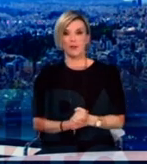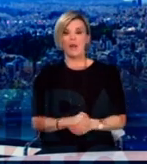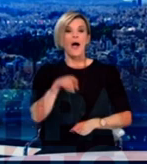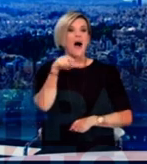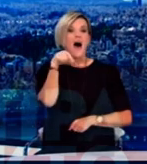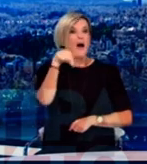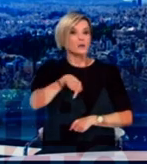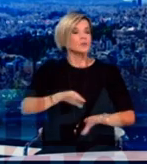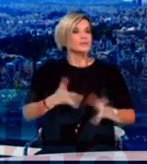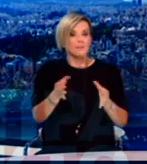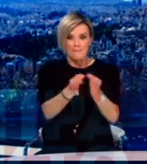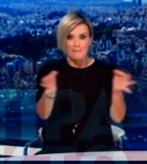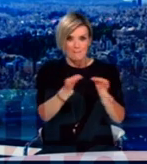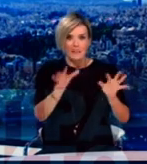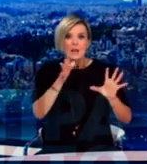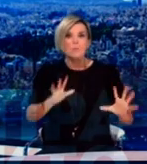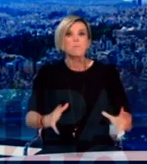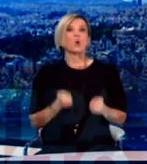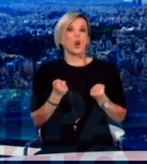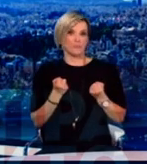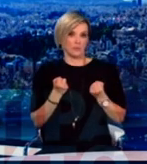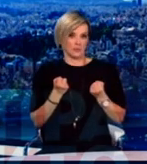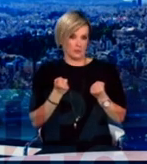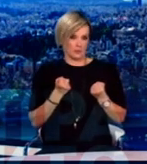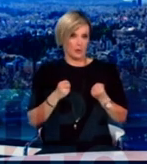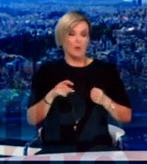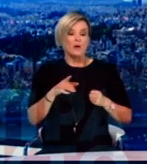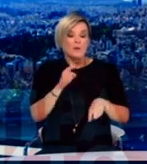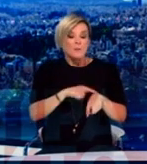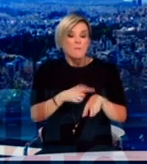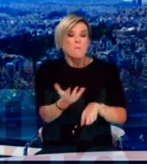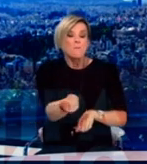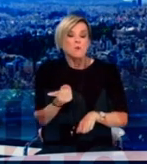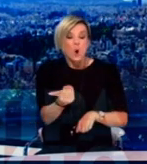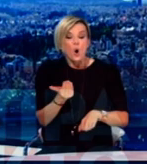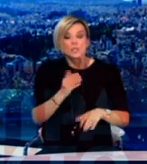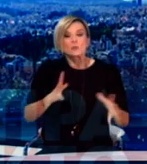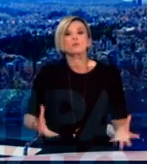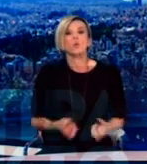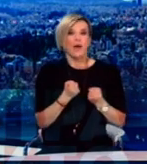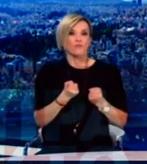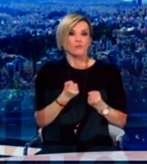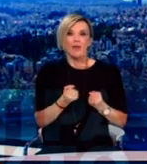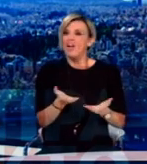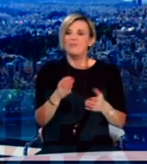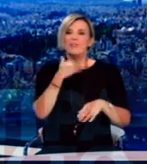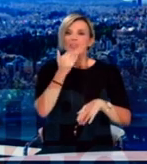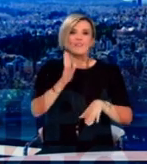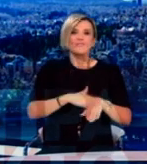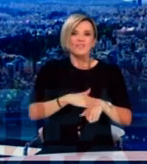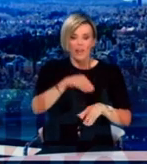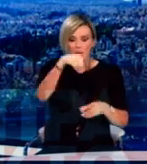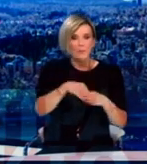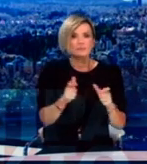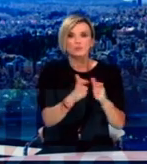προληπτικού χαρακτήρα. Δεν υποδεικνύονται από το επιδημιολογικό φορτίο σχολικές μονάδες αυτές καθεαυτές, στις οποίες δεν έχουμε διαπιστώσει